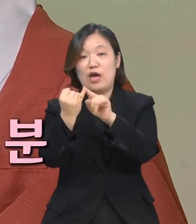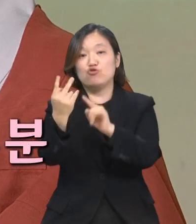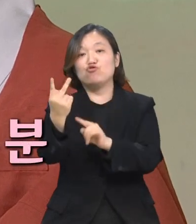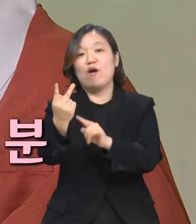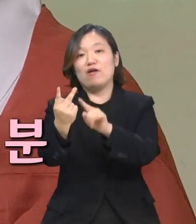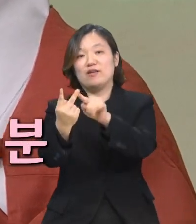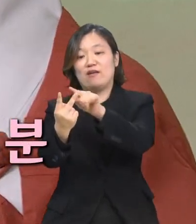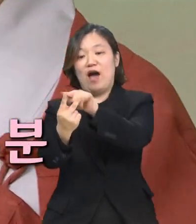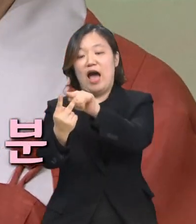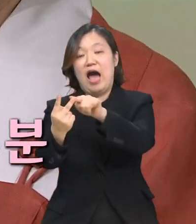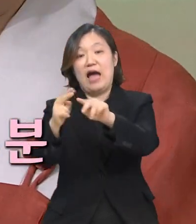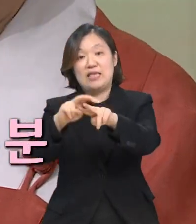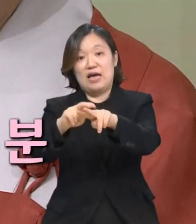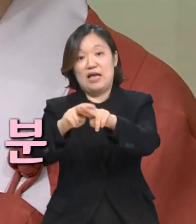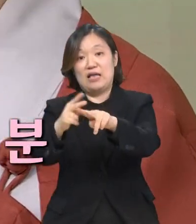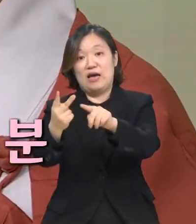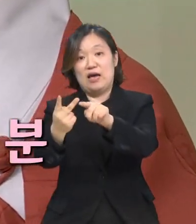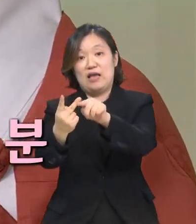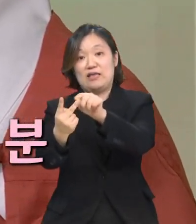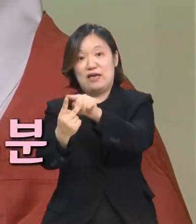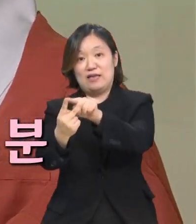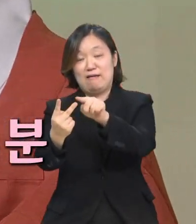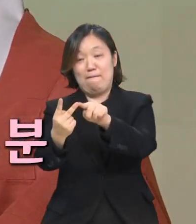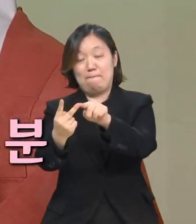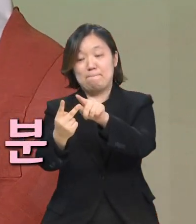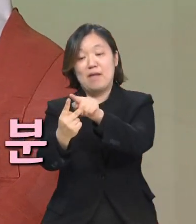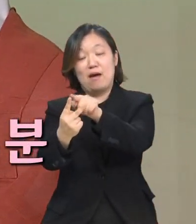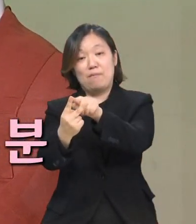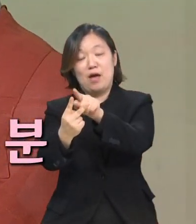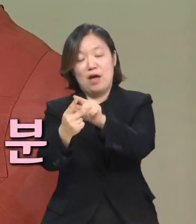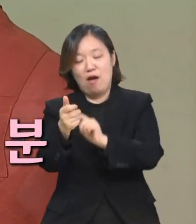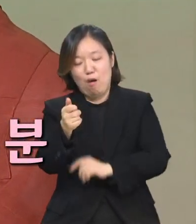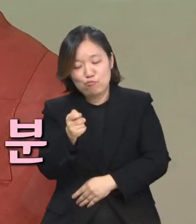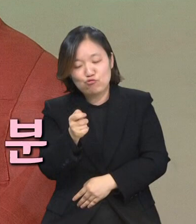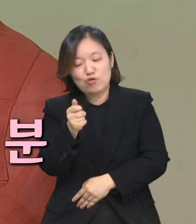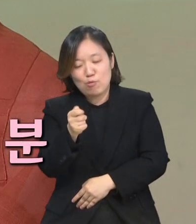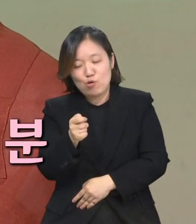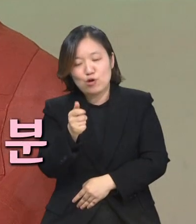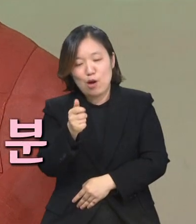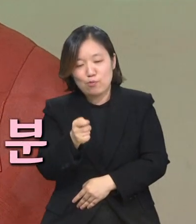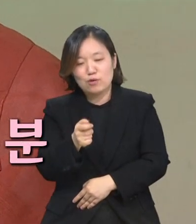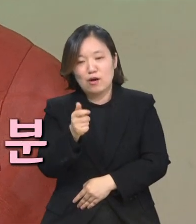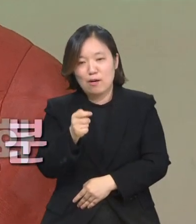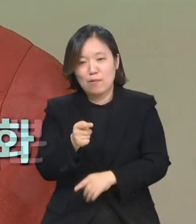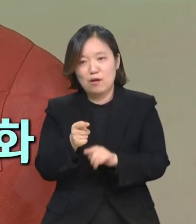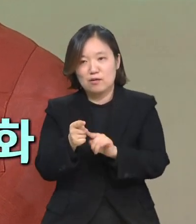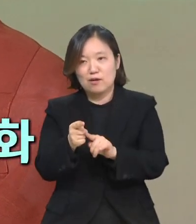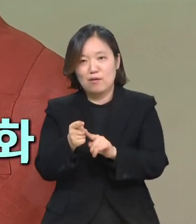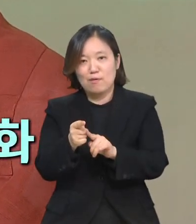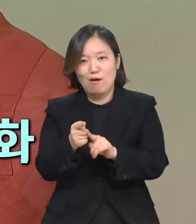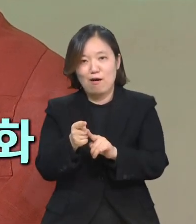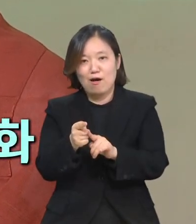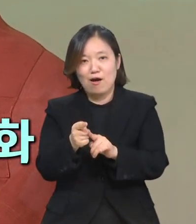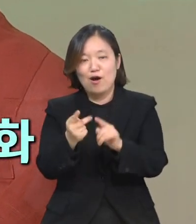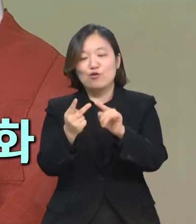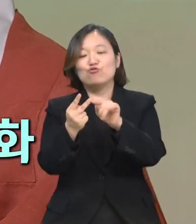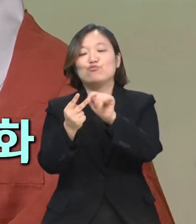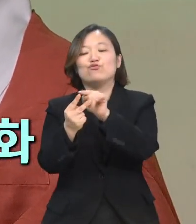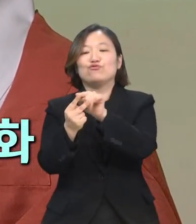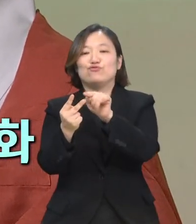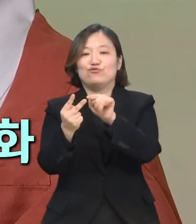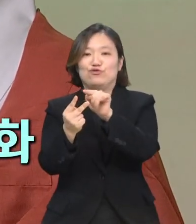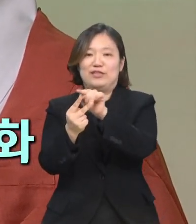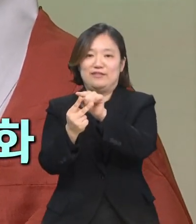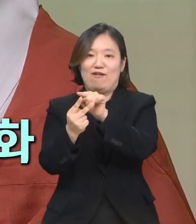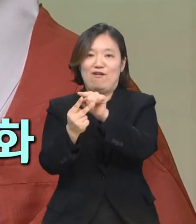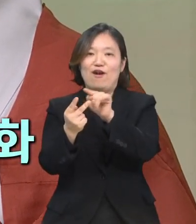그 중에 노보살 형부는 계속 하염없이 계속 염주를 굴리시면서 두 분이 두런두런 이렇게 대화를